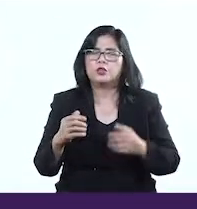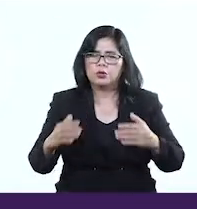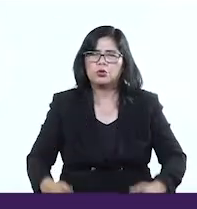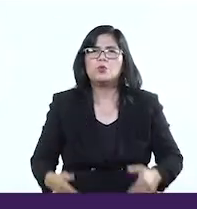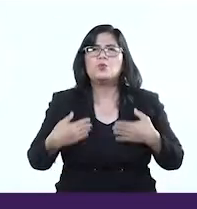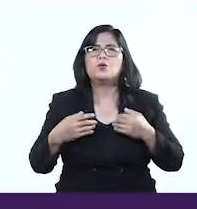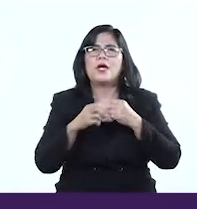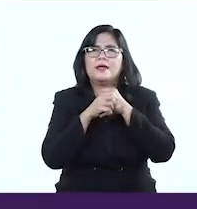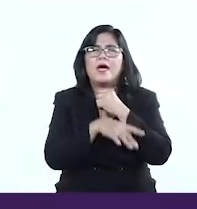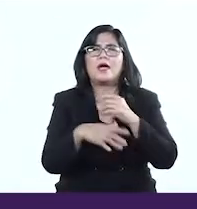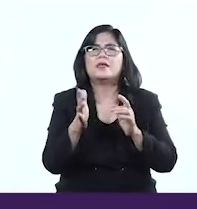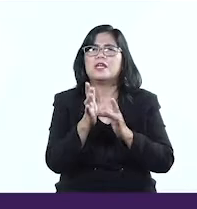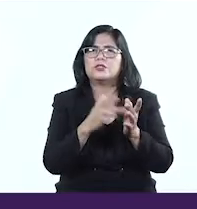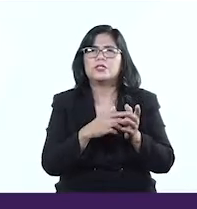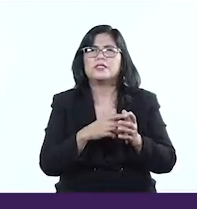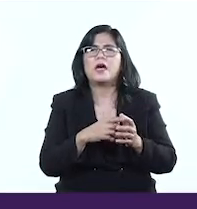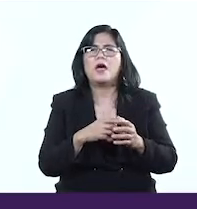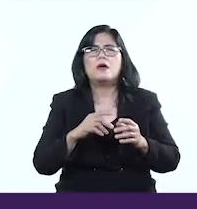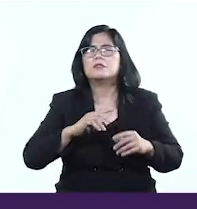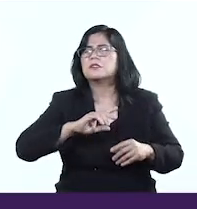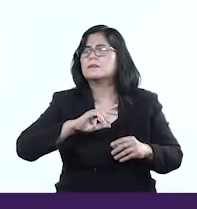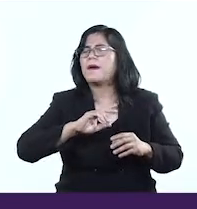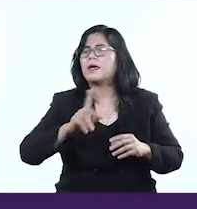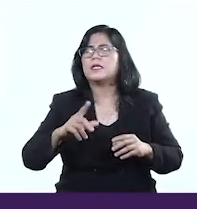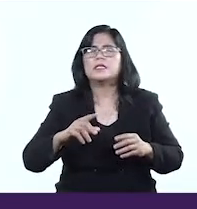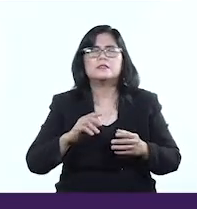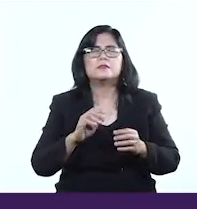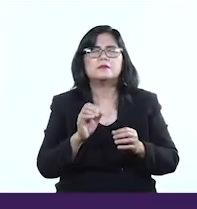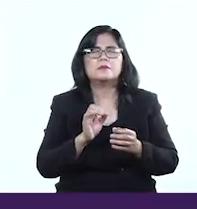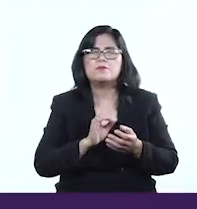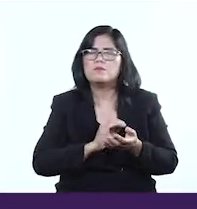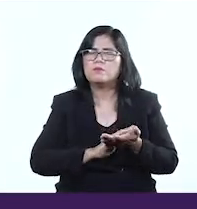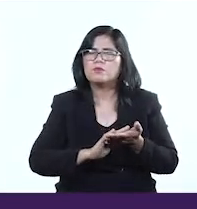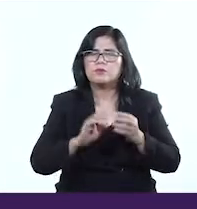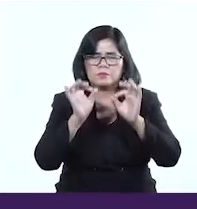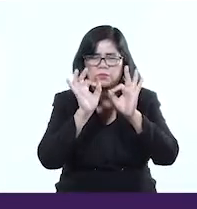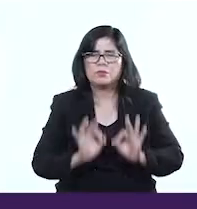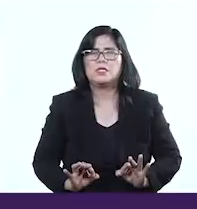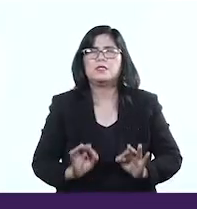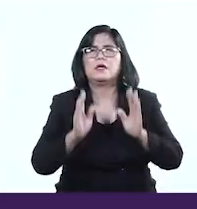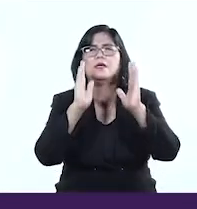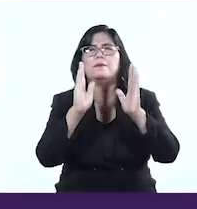akan terus Semakin dimurnikan menjadi serupa segambar dengan Kristen disebut murni